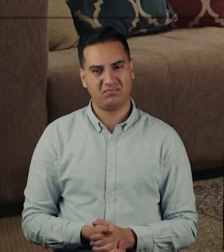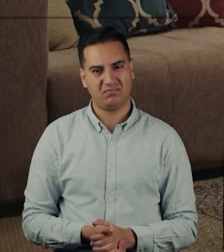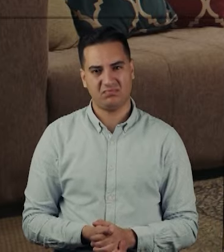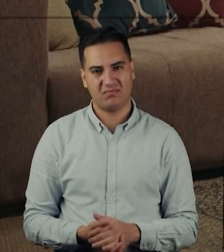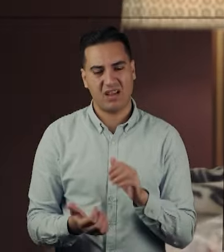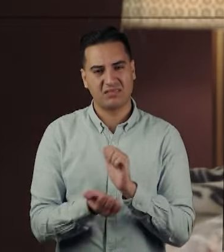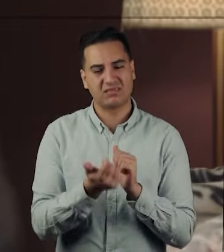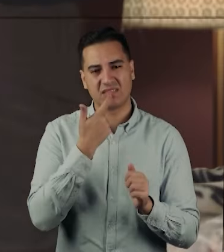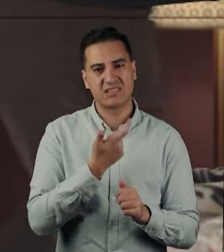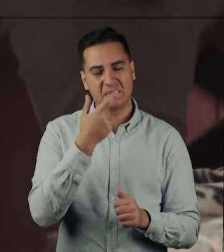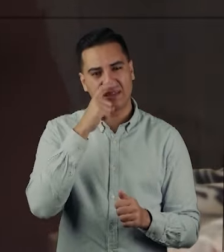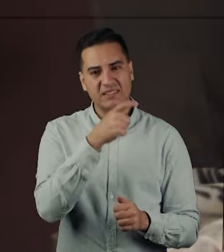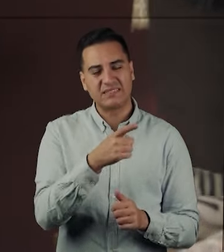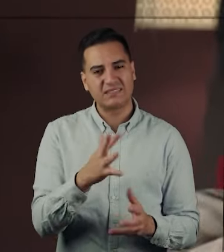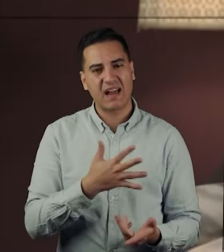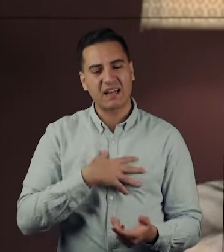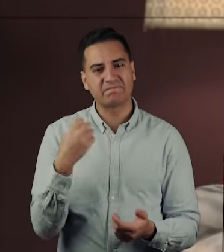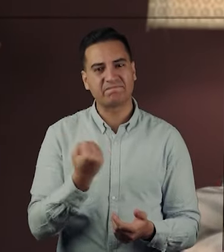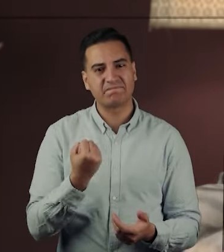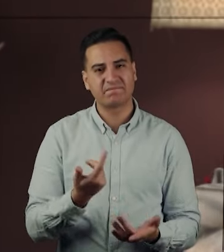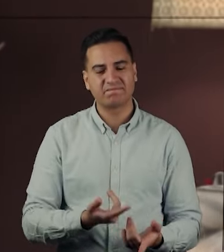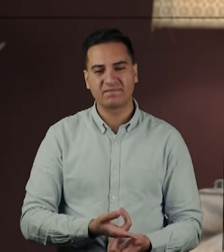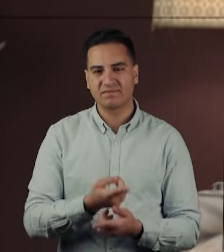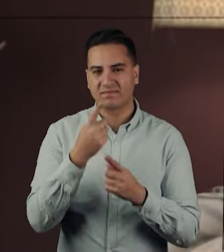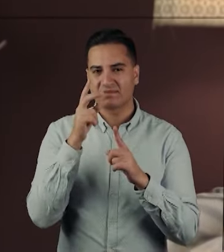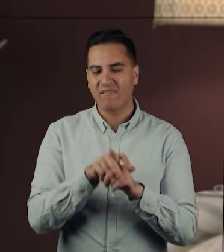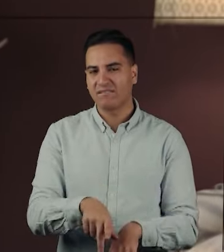هيسجن الراجل. استغفر الله العظيم يا رب.